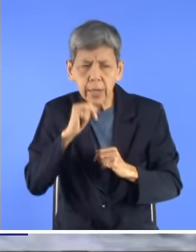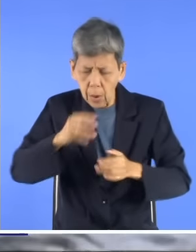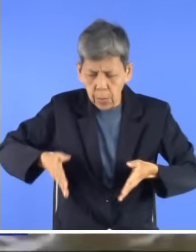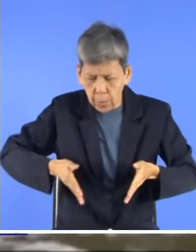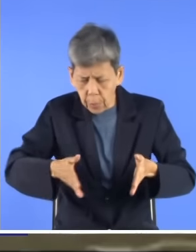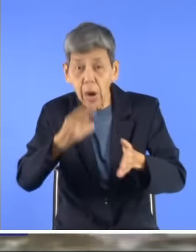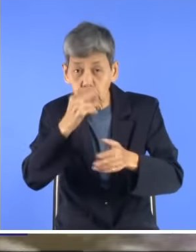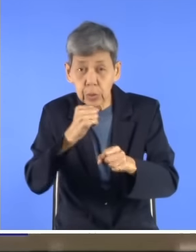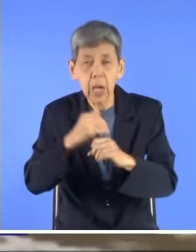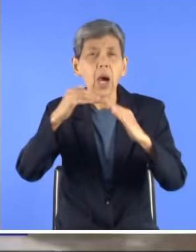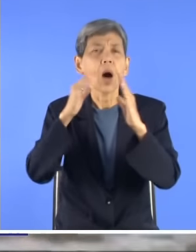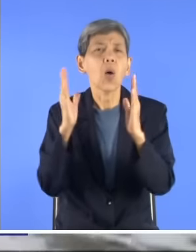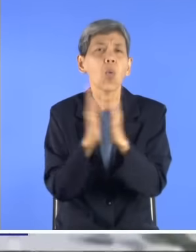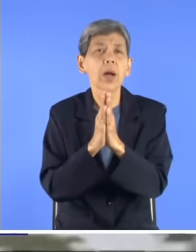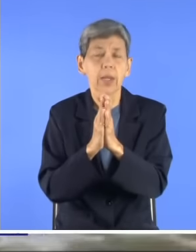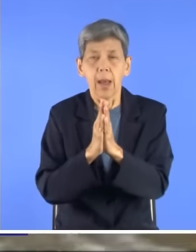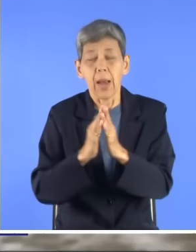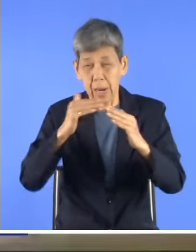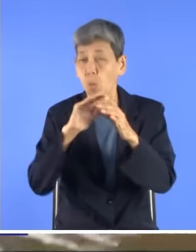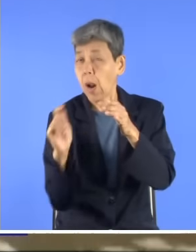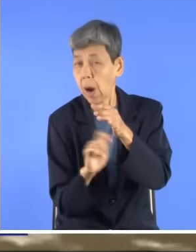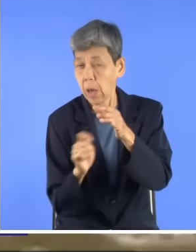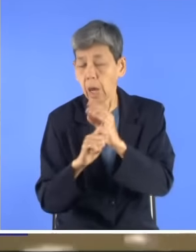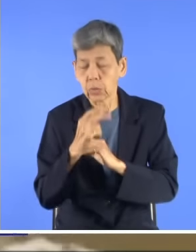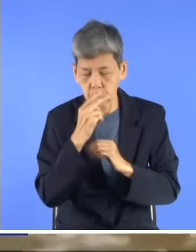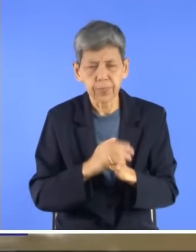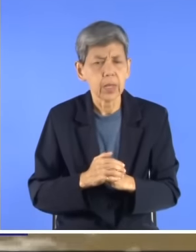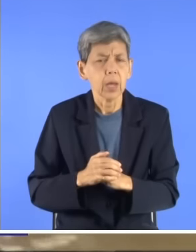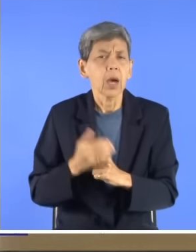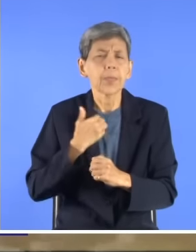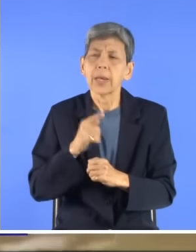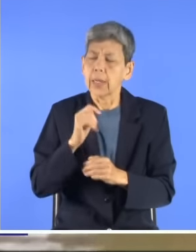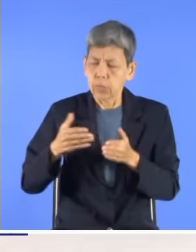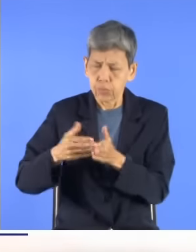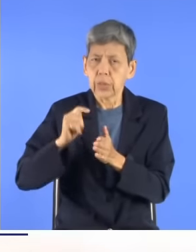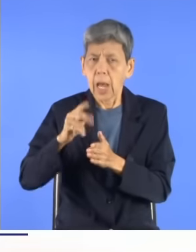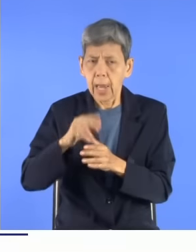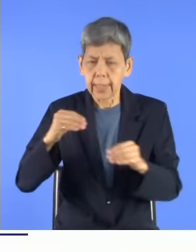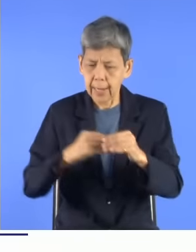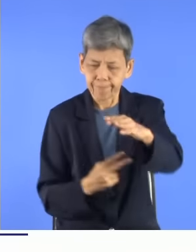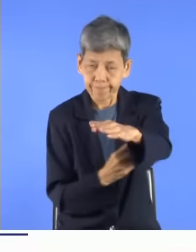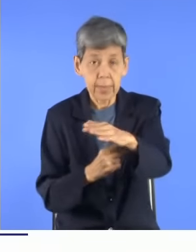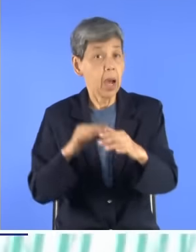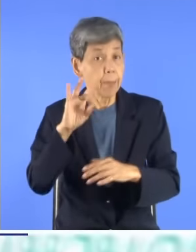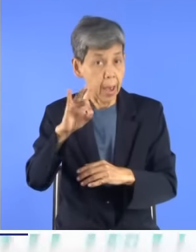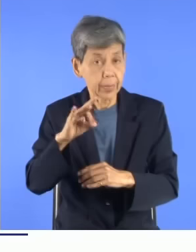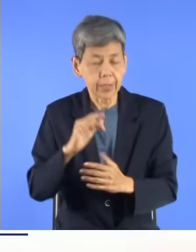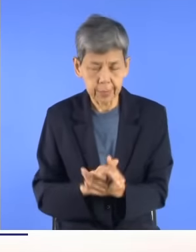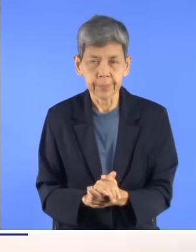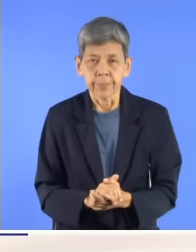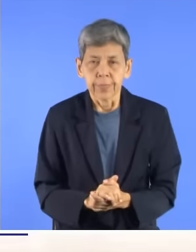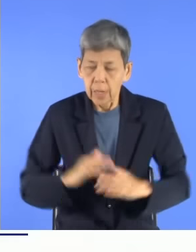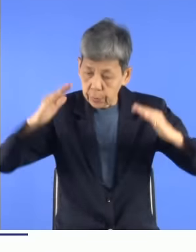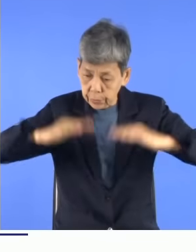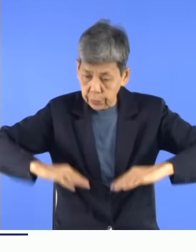ที่วัดระฆังโคสิตารามวรมหาวิหารท่าราชวรดิษฐ์แล้วก็ใต้สะพานพระราม8แล้วก็สะพานสังเฮเนี่ยไปตร